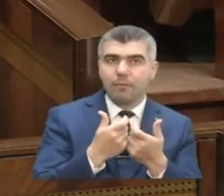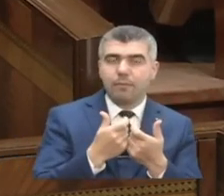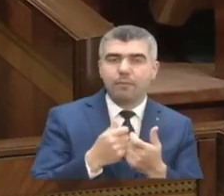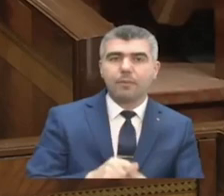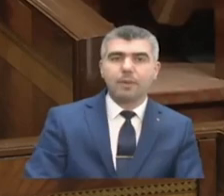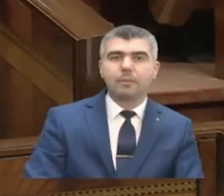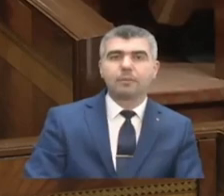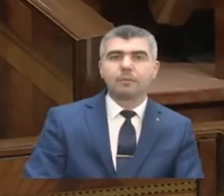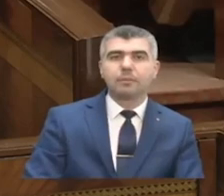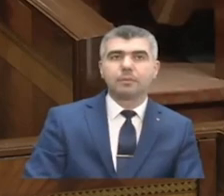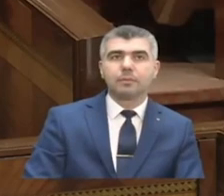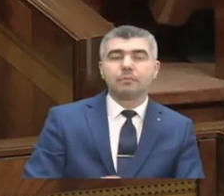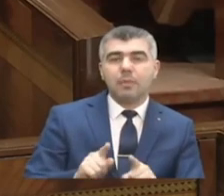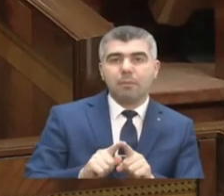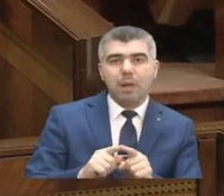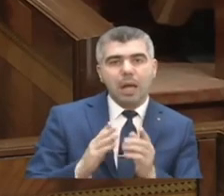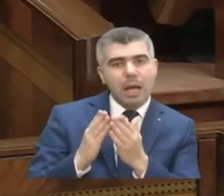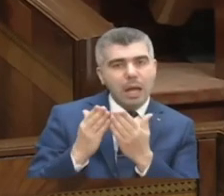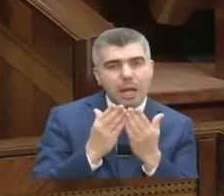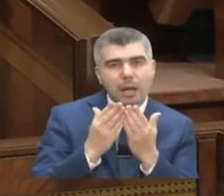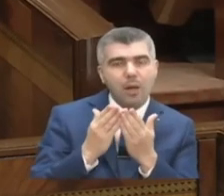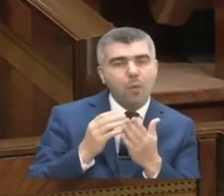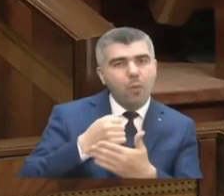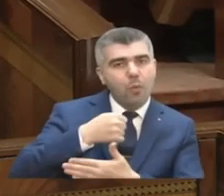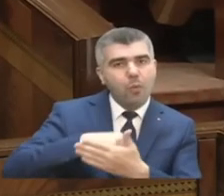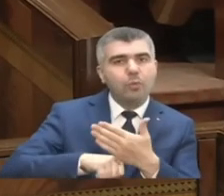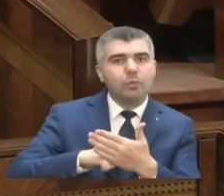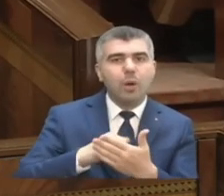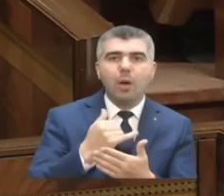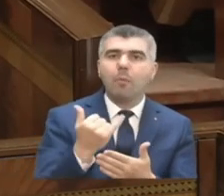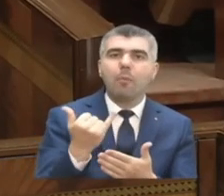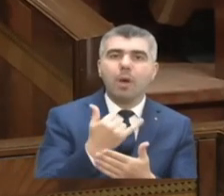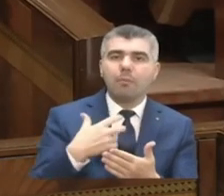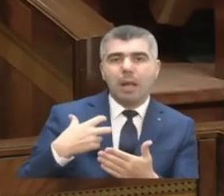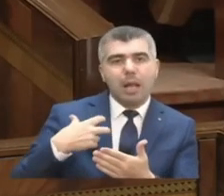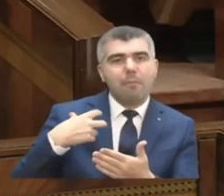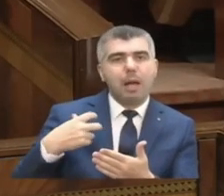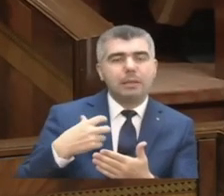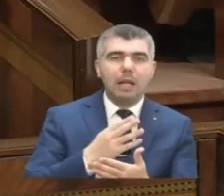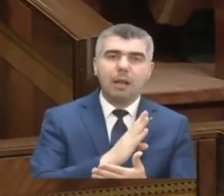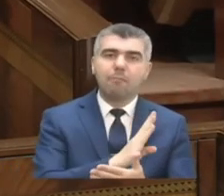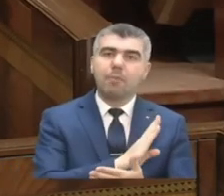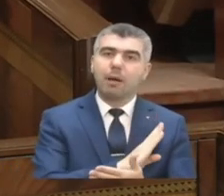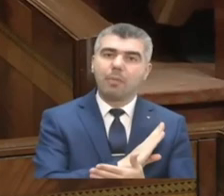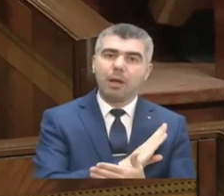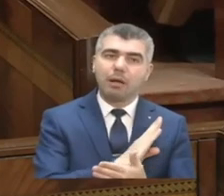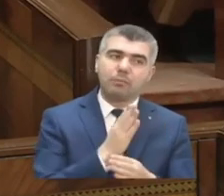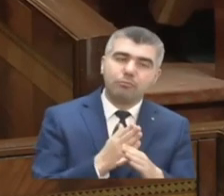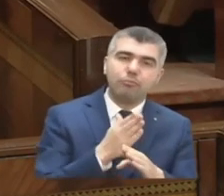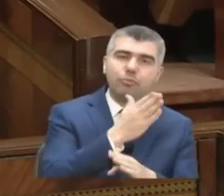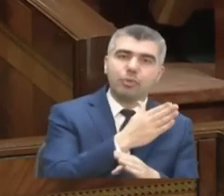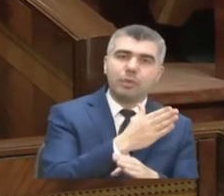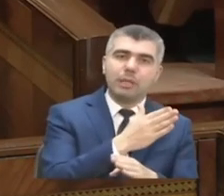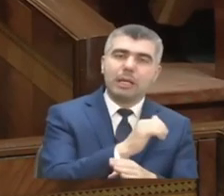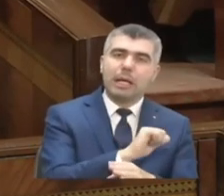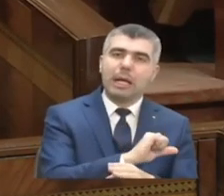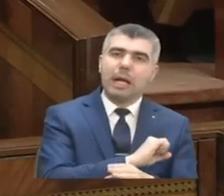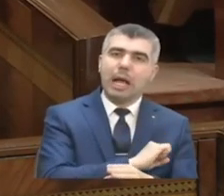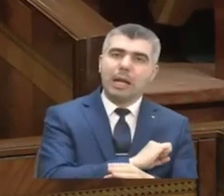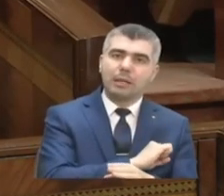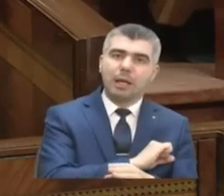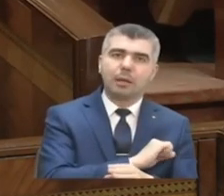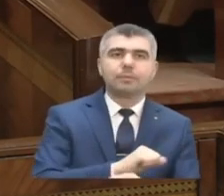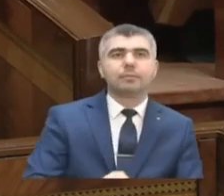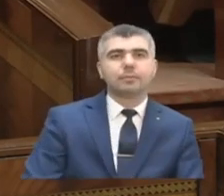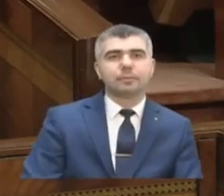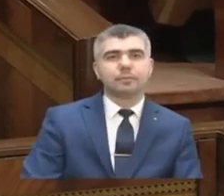في هذا الوقت، اللي بغى يقري ولده خاص يكون باه لاباس عليه ويمشي ويقريه في كندا.